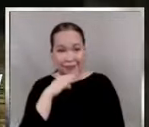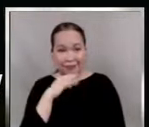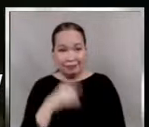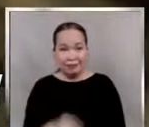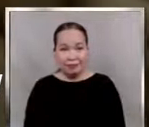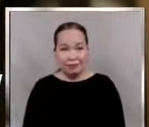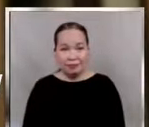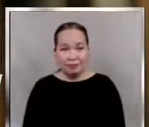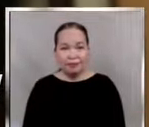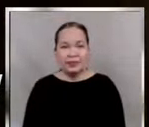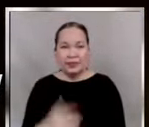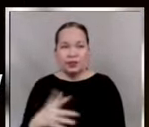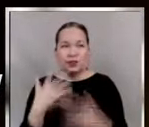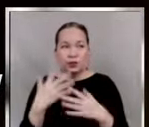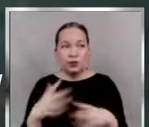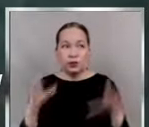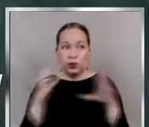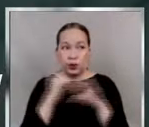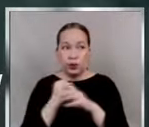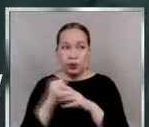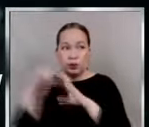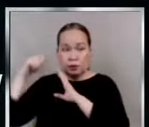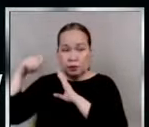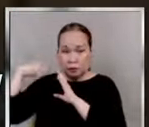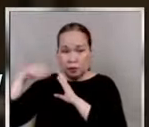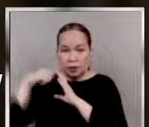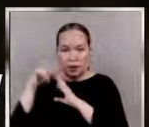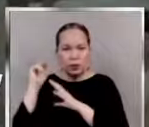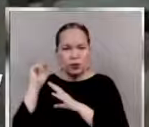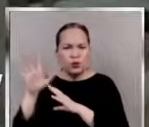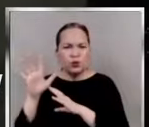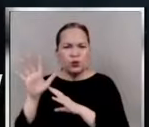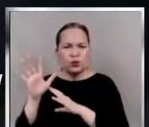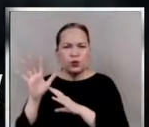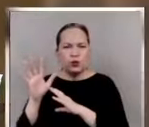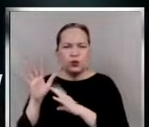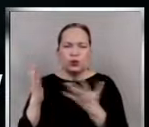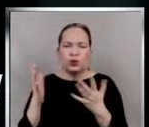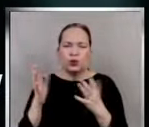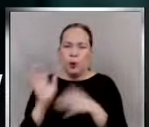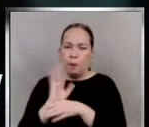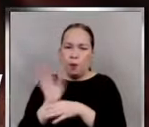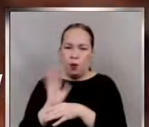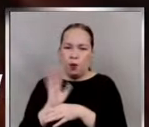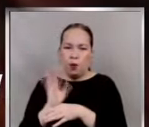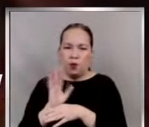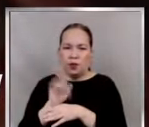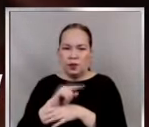Natapos na niya ang shooting para sa bagong franchise ng Shake, Rattle and Roll Extreme.